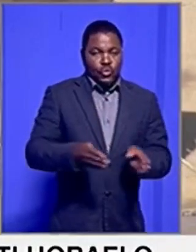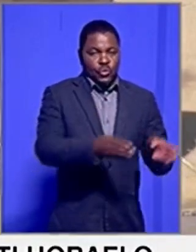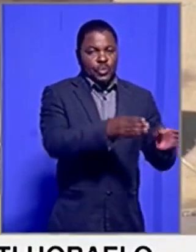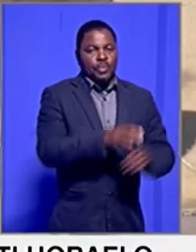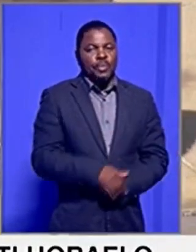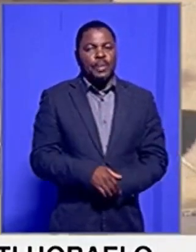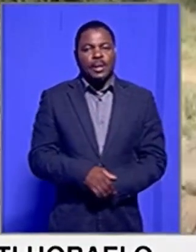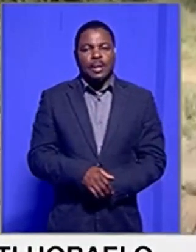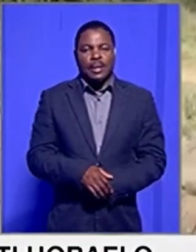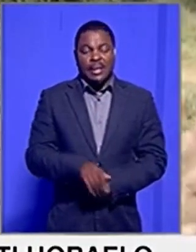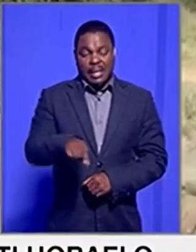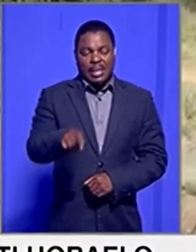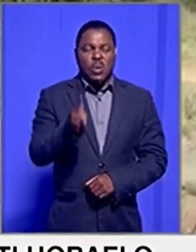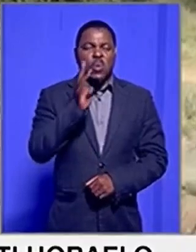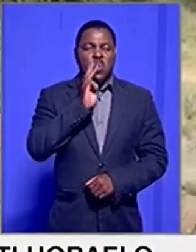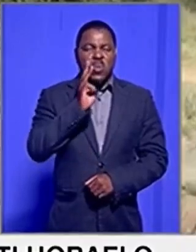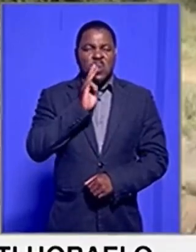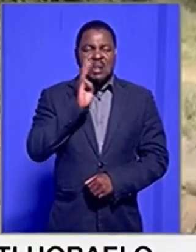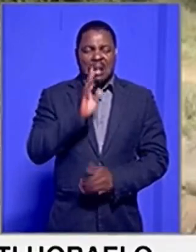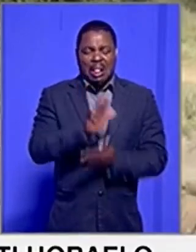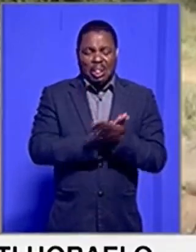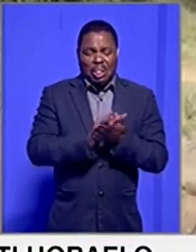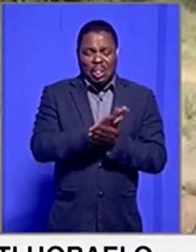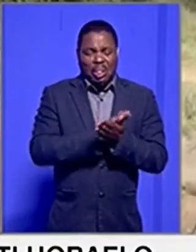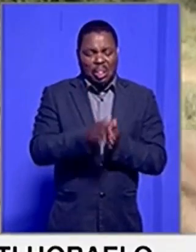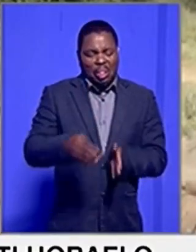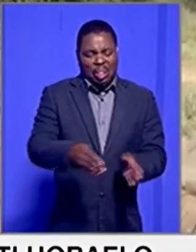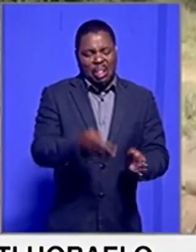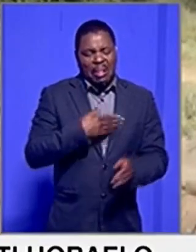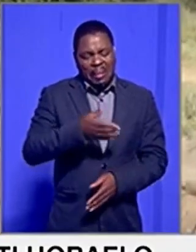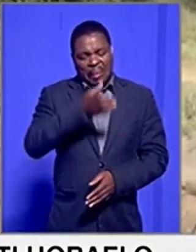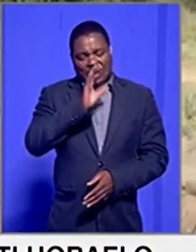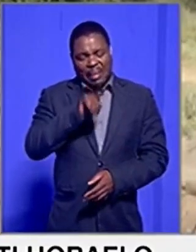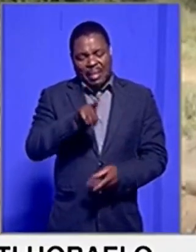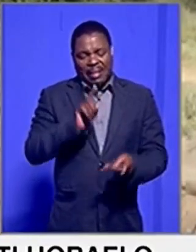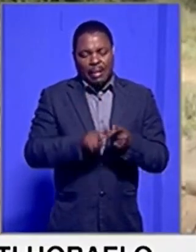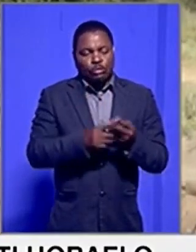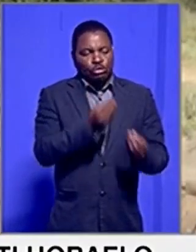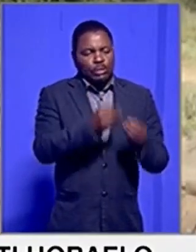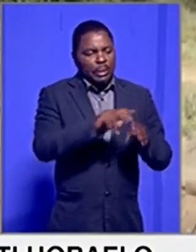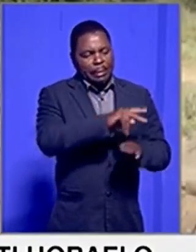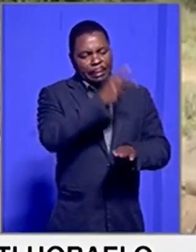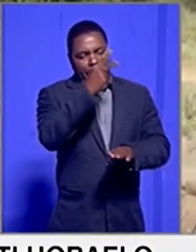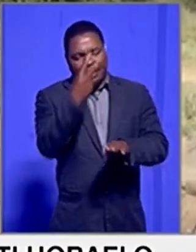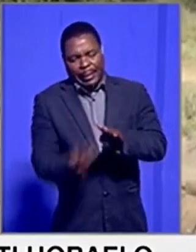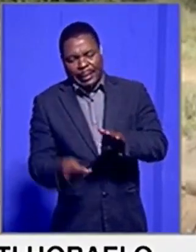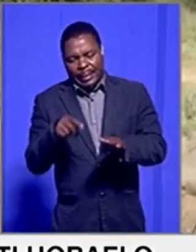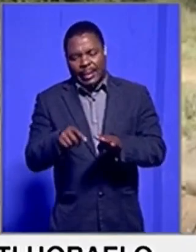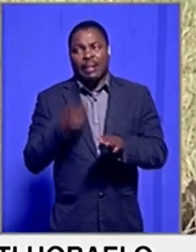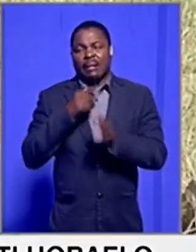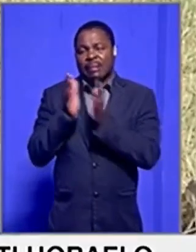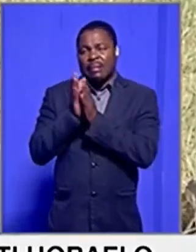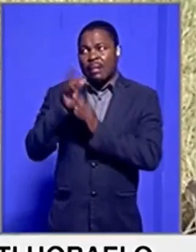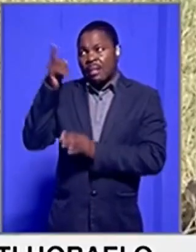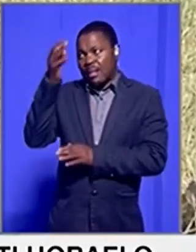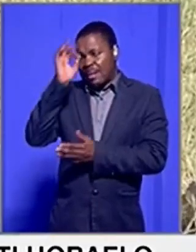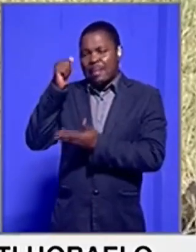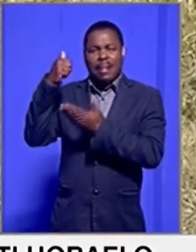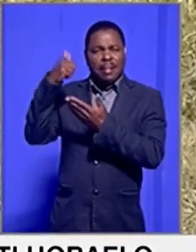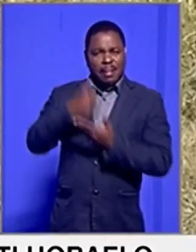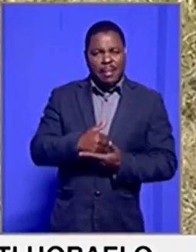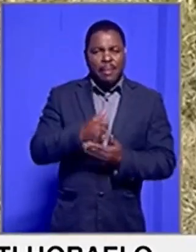nwa metsi a lešwe a foro, then le bana ba rona ba boela mo forong. Re kopa thuso go tswa mo pusong. Go na